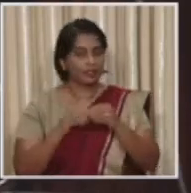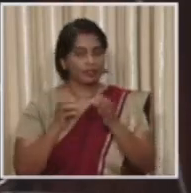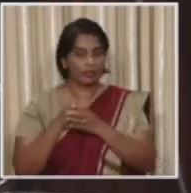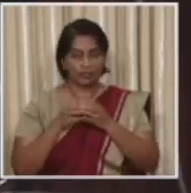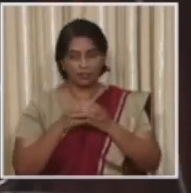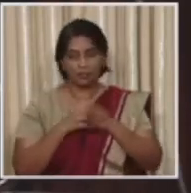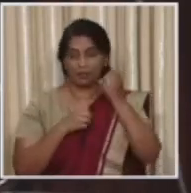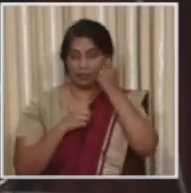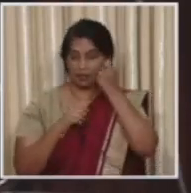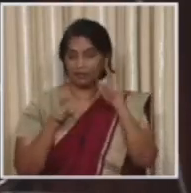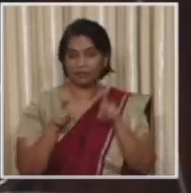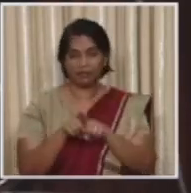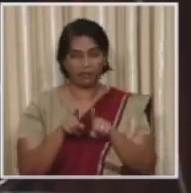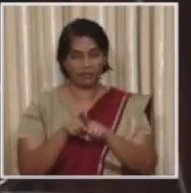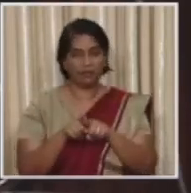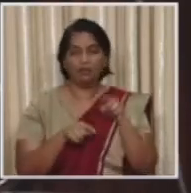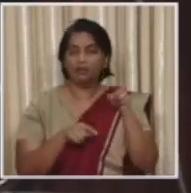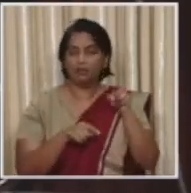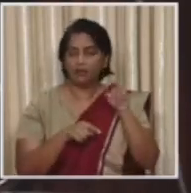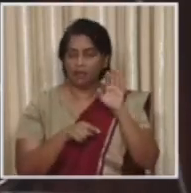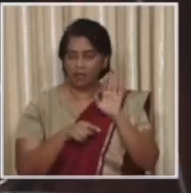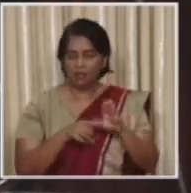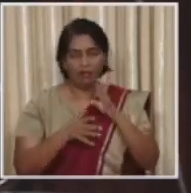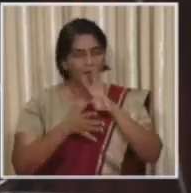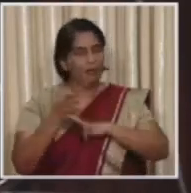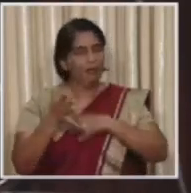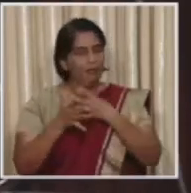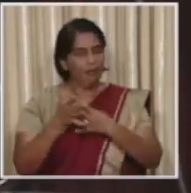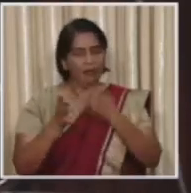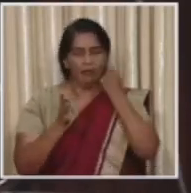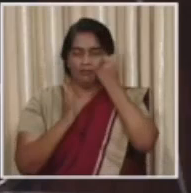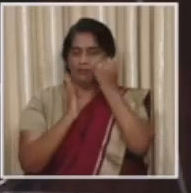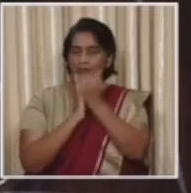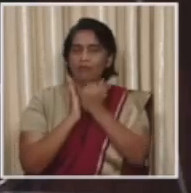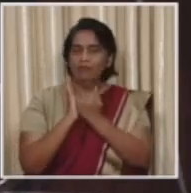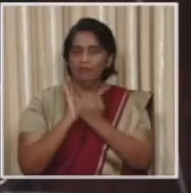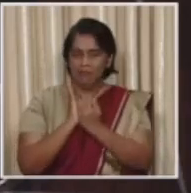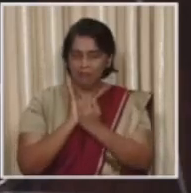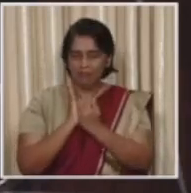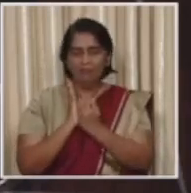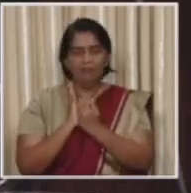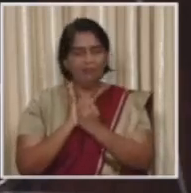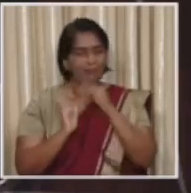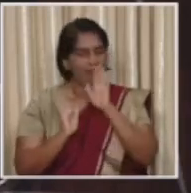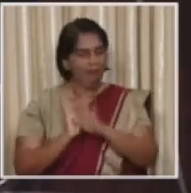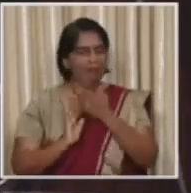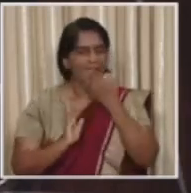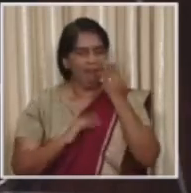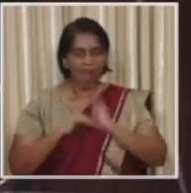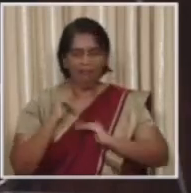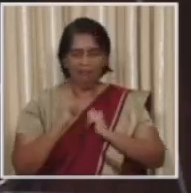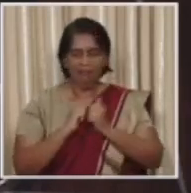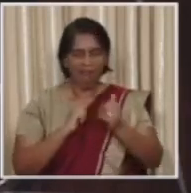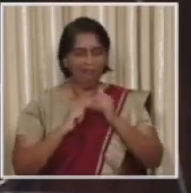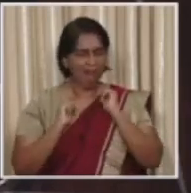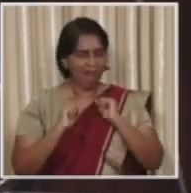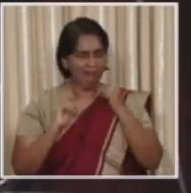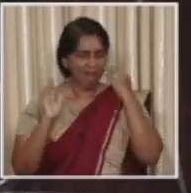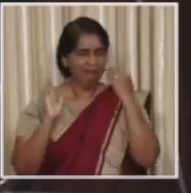යෝජනා සම්බන්ධයෙන් ඒ අයවැය යෝජනාවල තියෙන්න පුළුවන් ප්‍රායෝගික භාවය පිළිබඳ